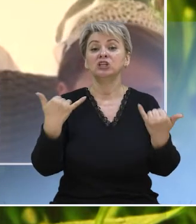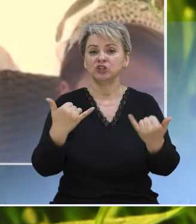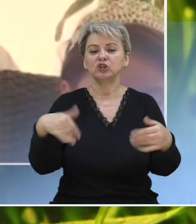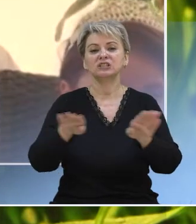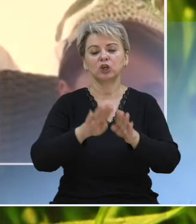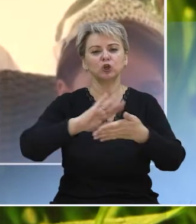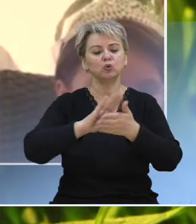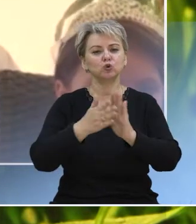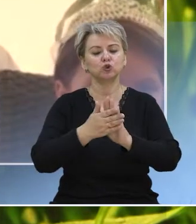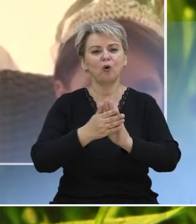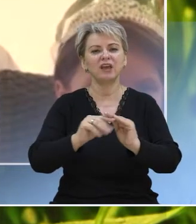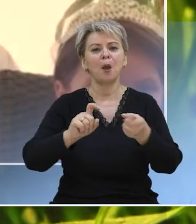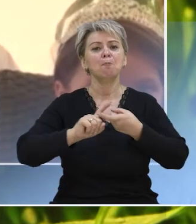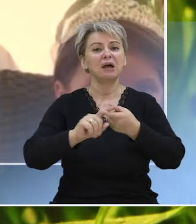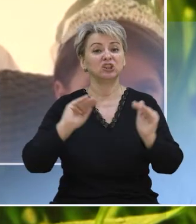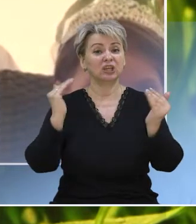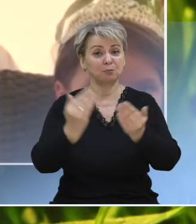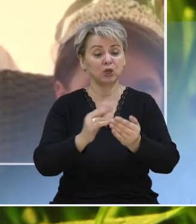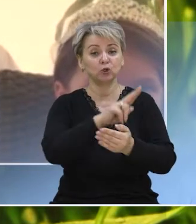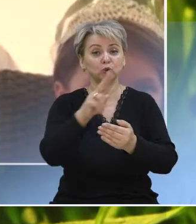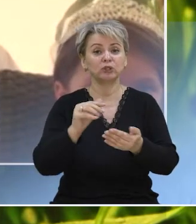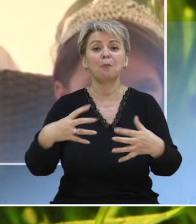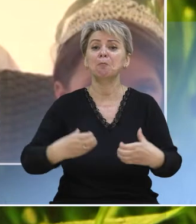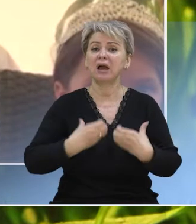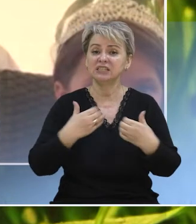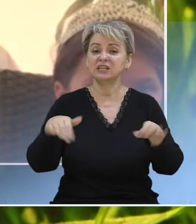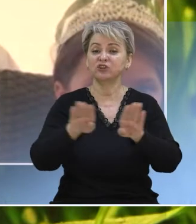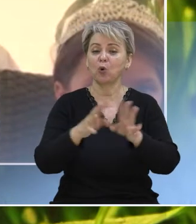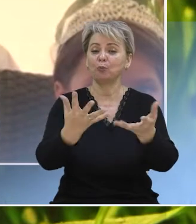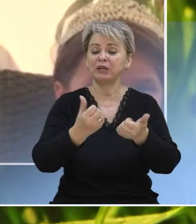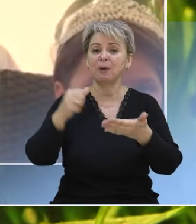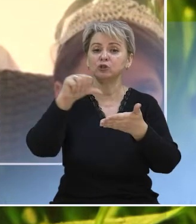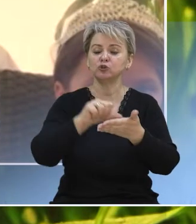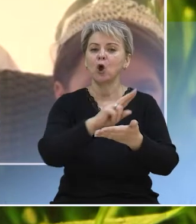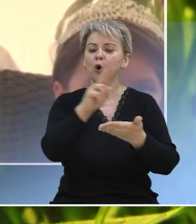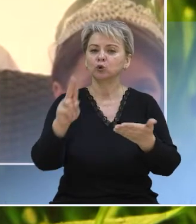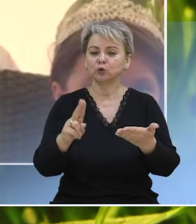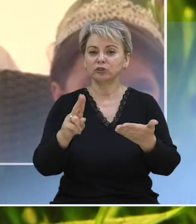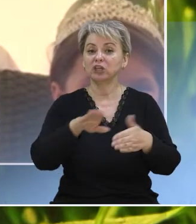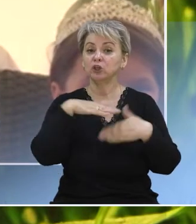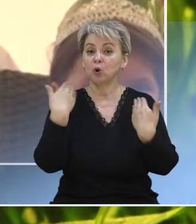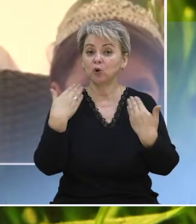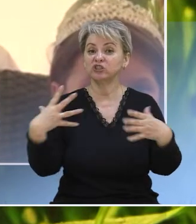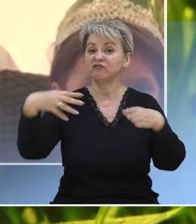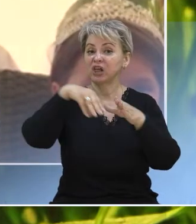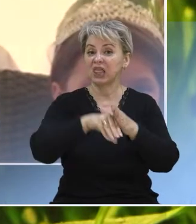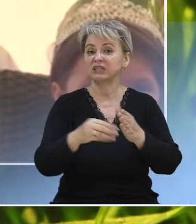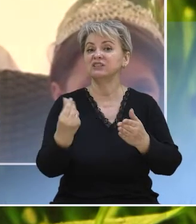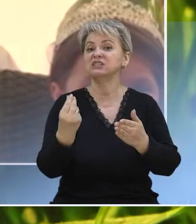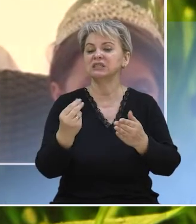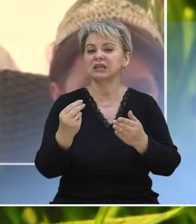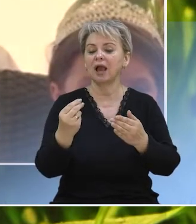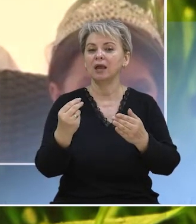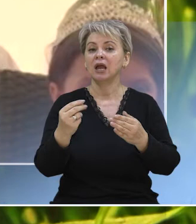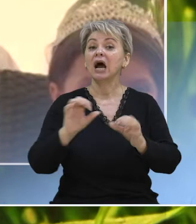все-таки сейчас такие условия пандемийные, и кто-то побаивается в таком принимать участие, кто-то не хочет